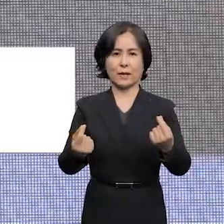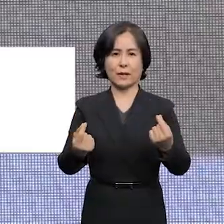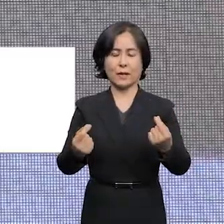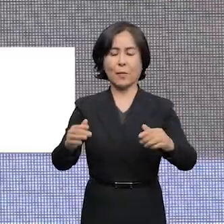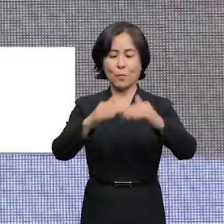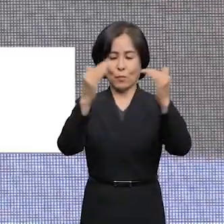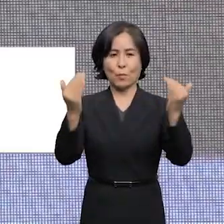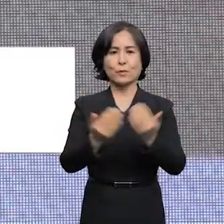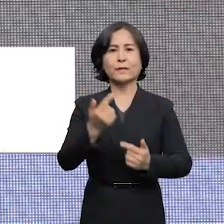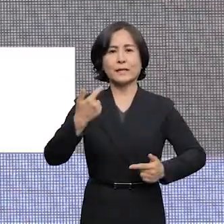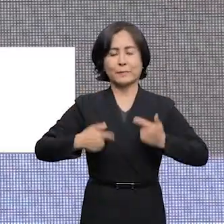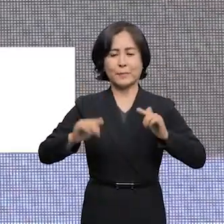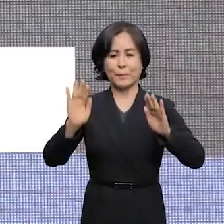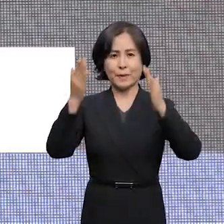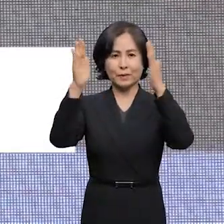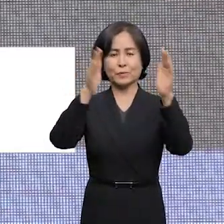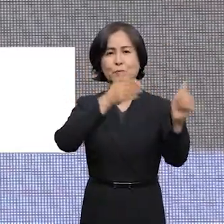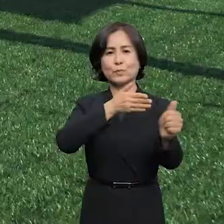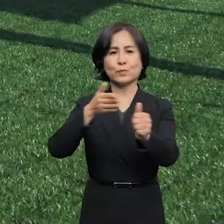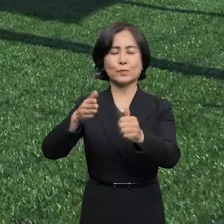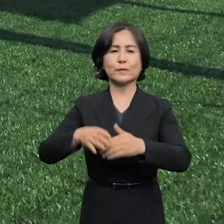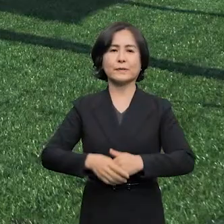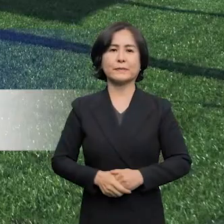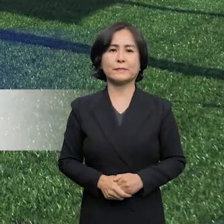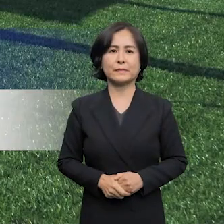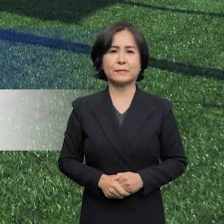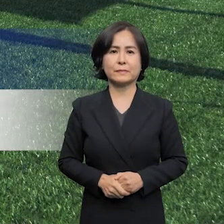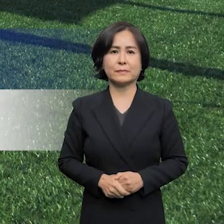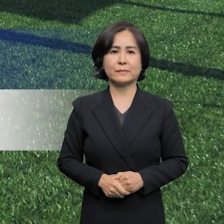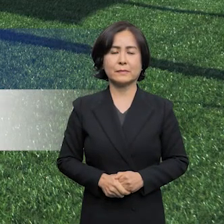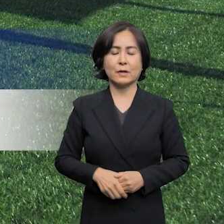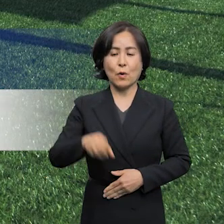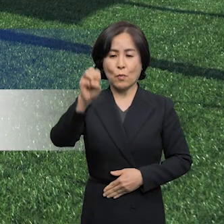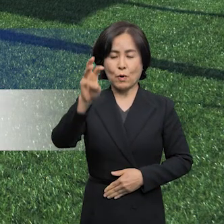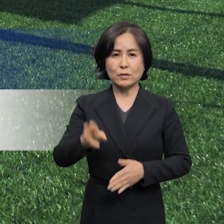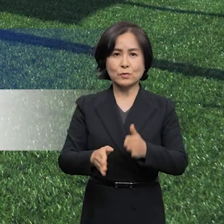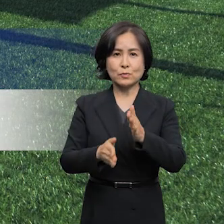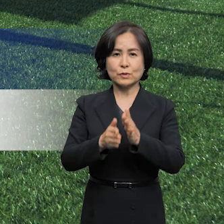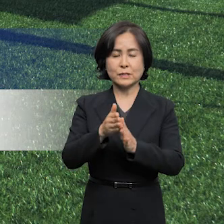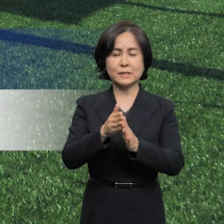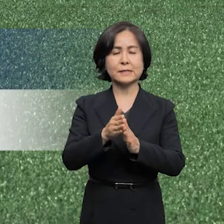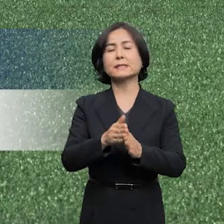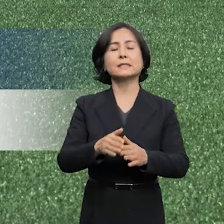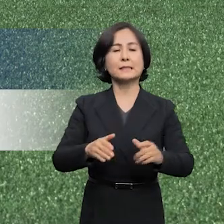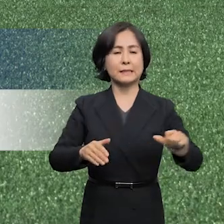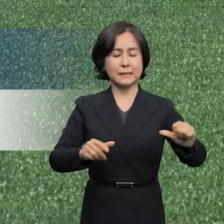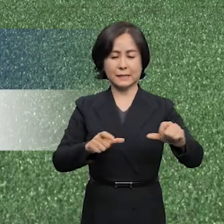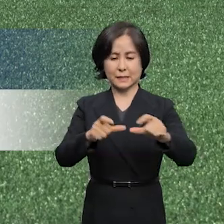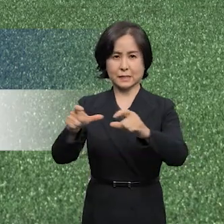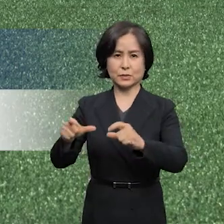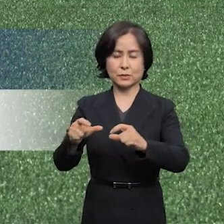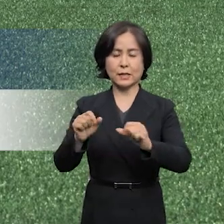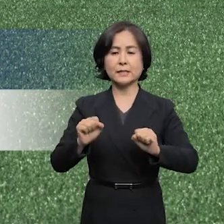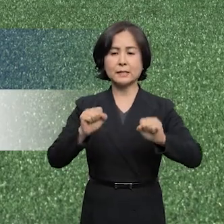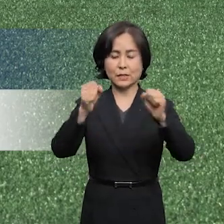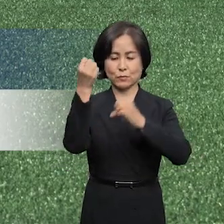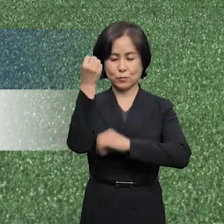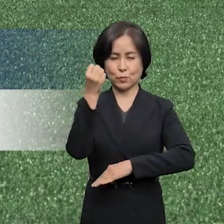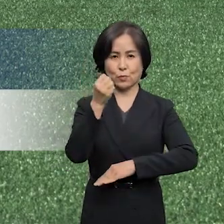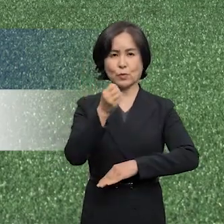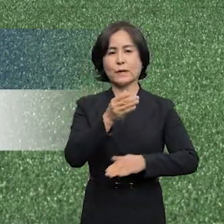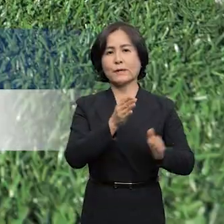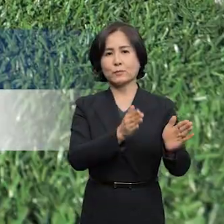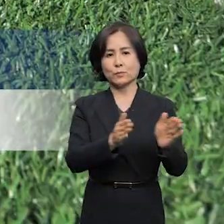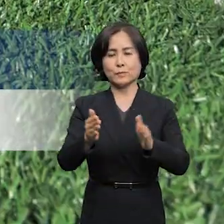모두 기쁨의 박수 한번 보내주십시오. 한편 광주시는 5개 자치구에 체육 인프라가 충분히 마련될 수